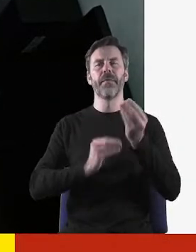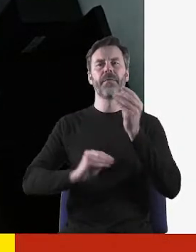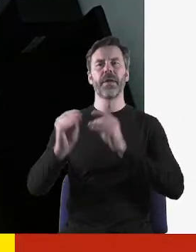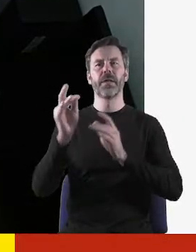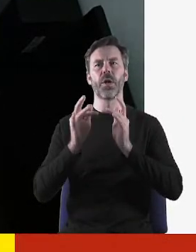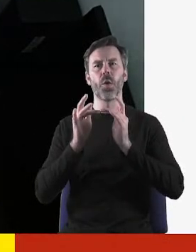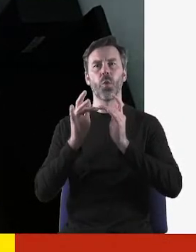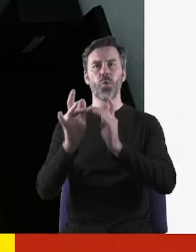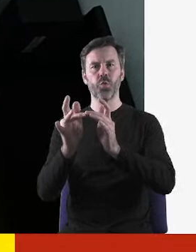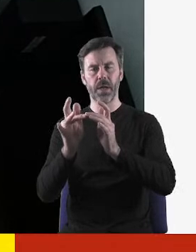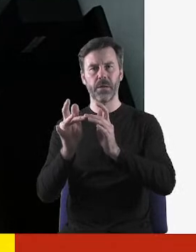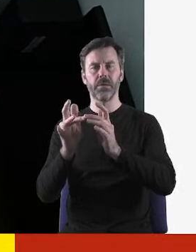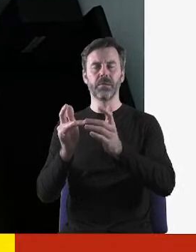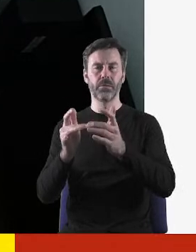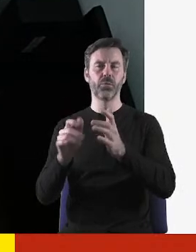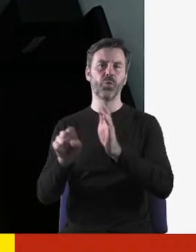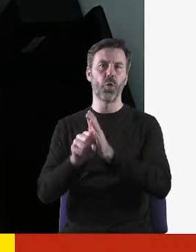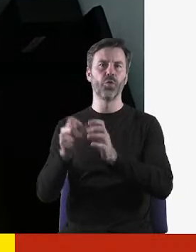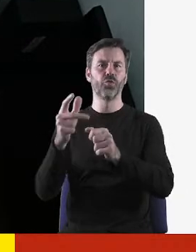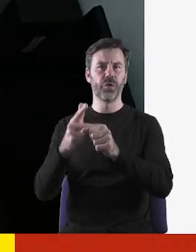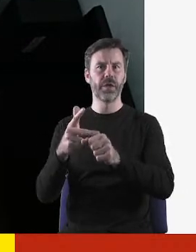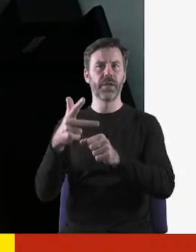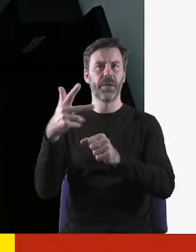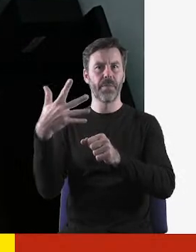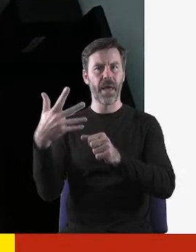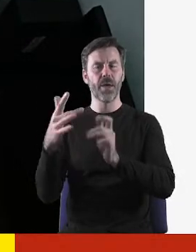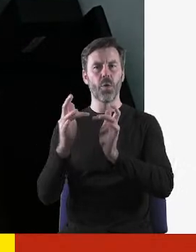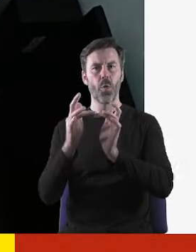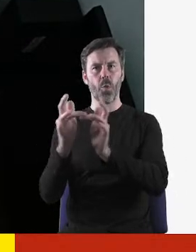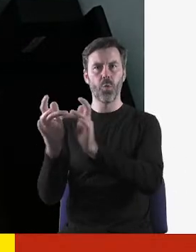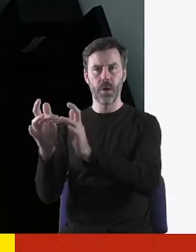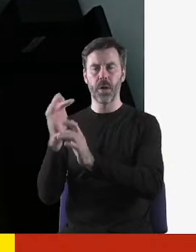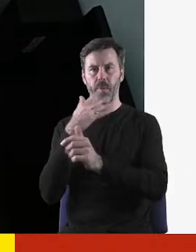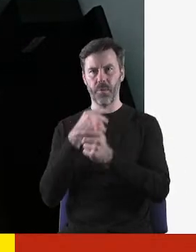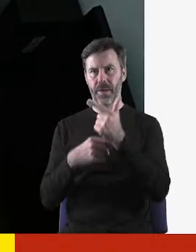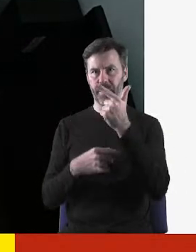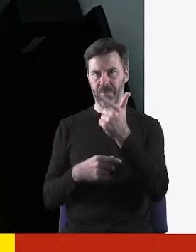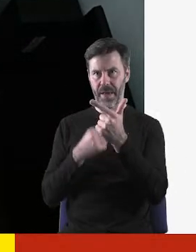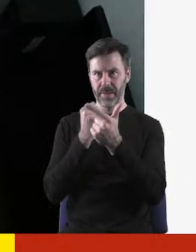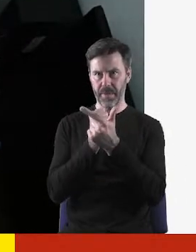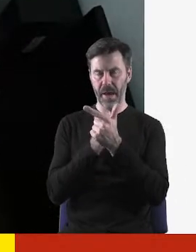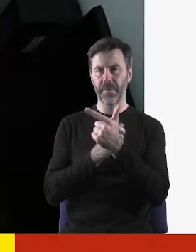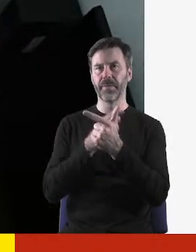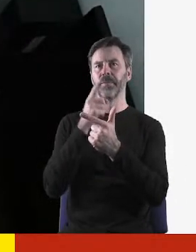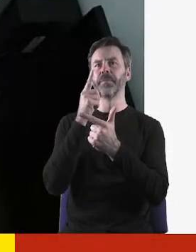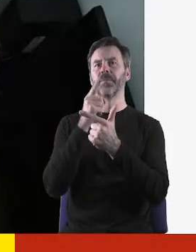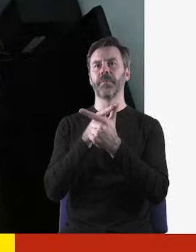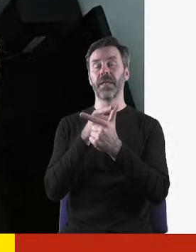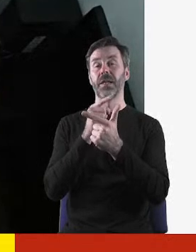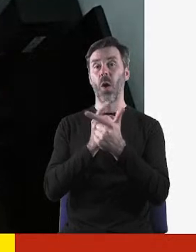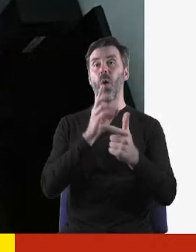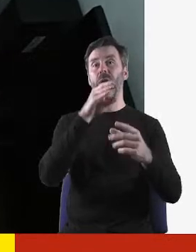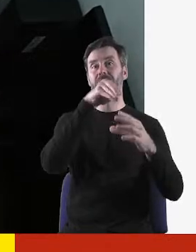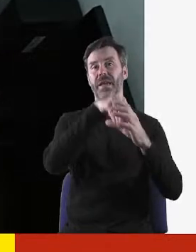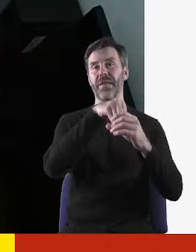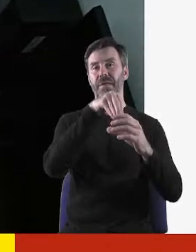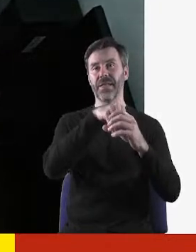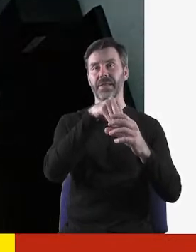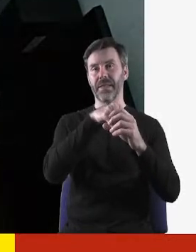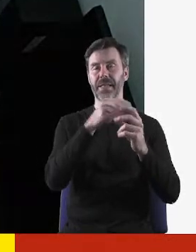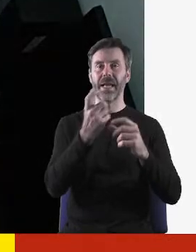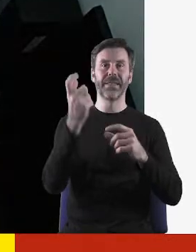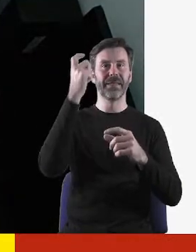35. A więc w tej chwili tak naprawdę mówię o dwóch sprawach. Jedna o tej inwestycji związanej z